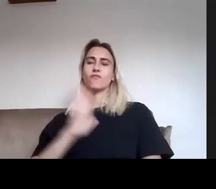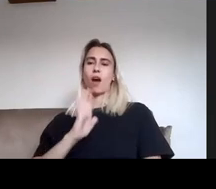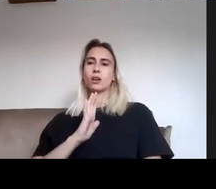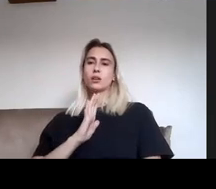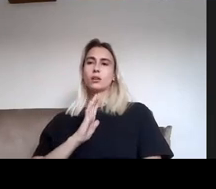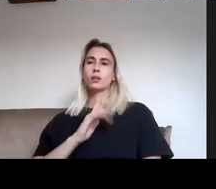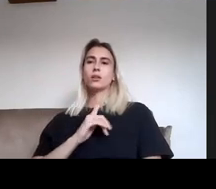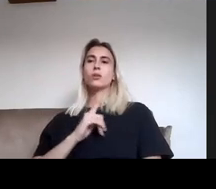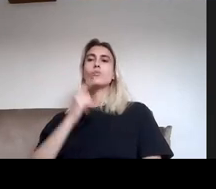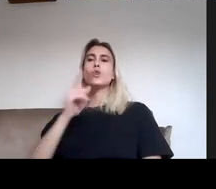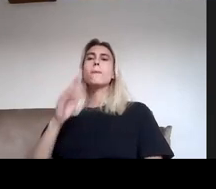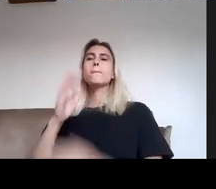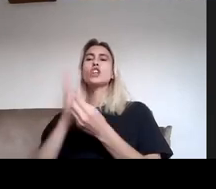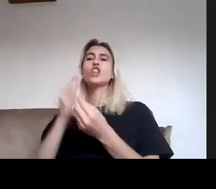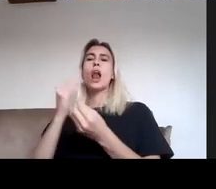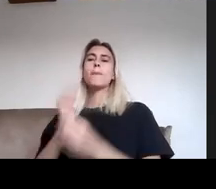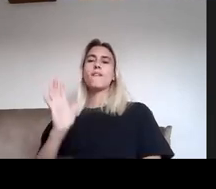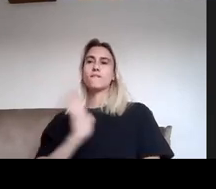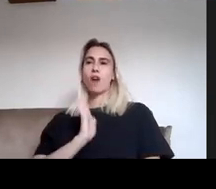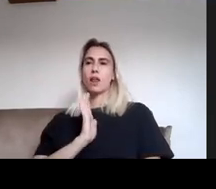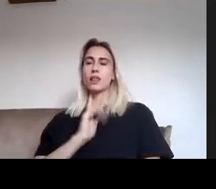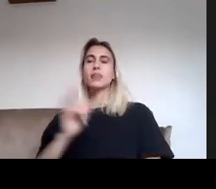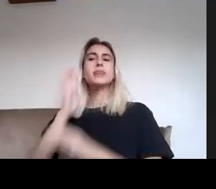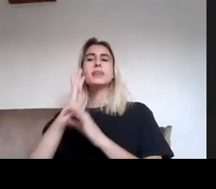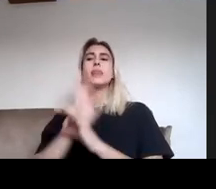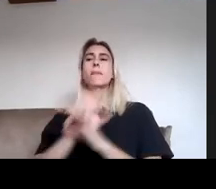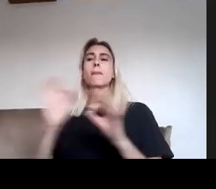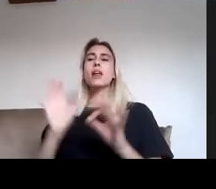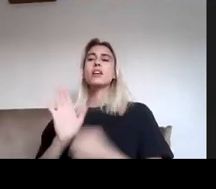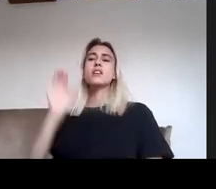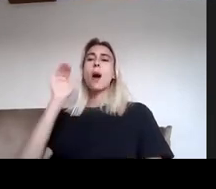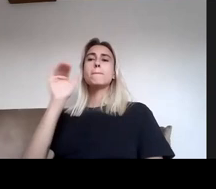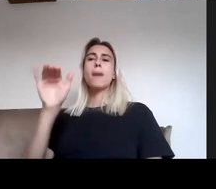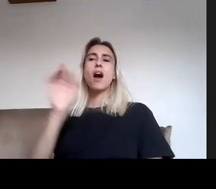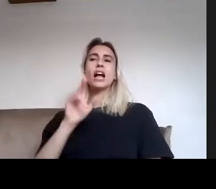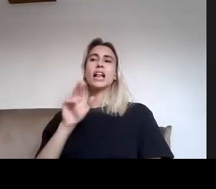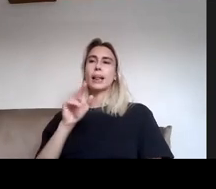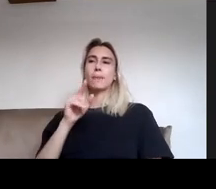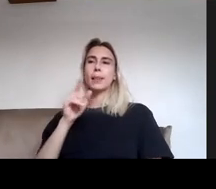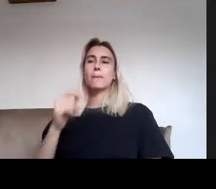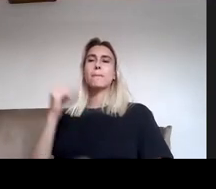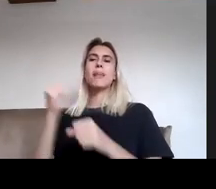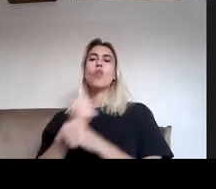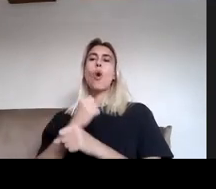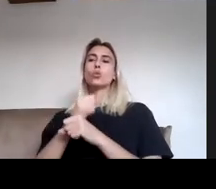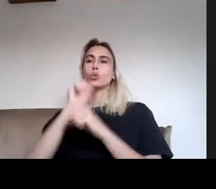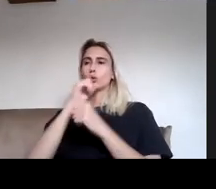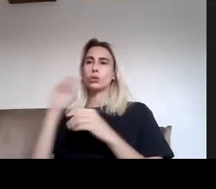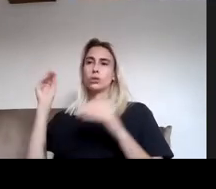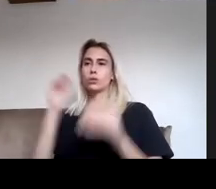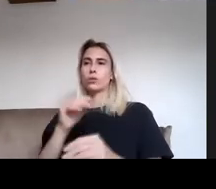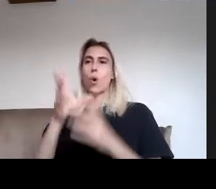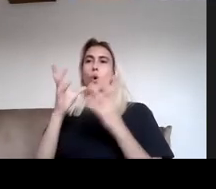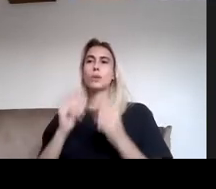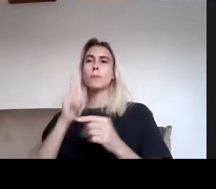bir parçalanma var. Tamamen bir rampa gibi bir beton atılmış, rampa olarak oluşturulan